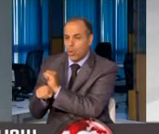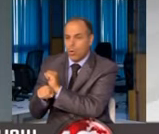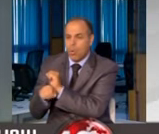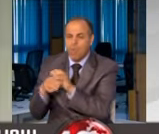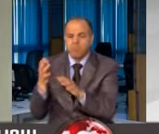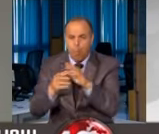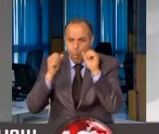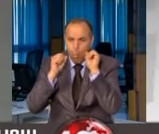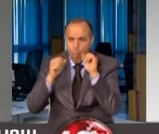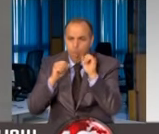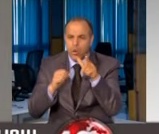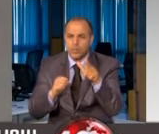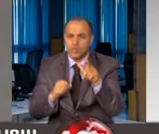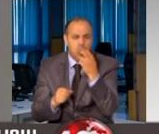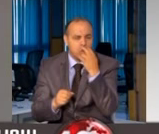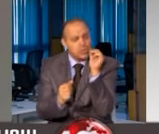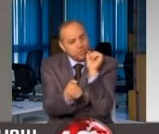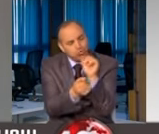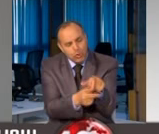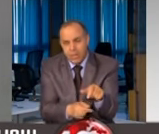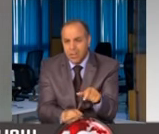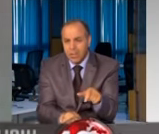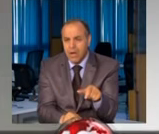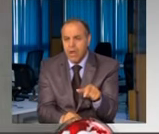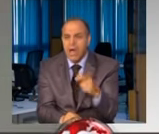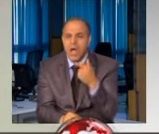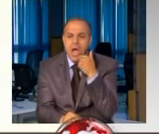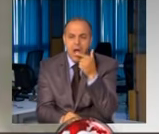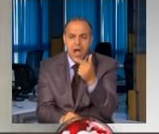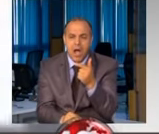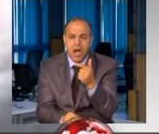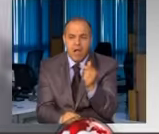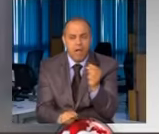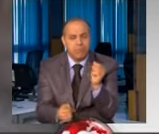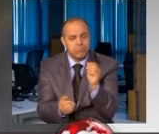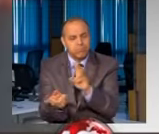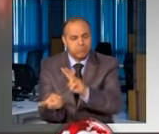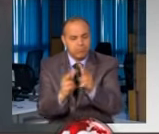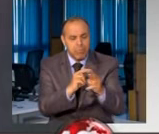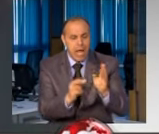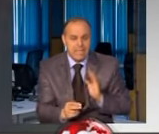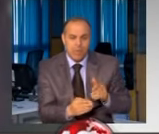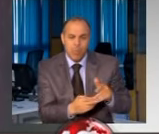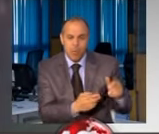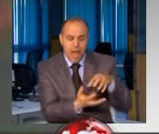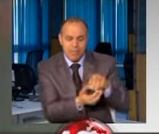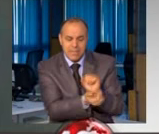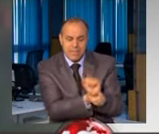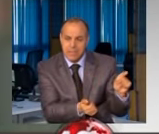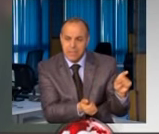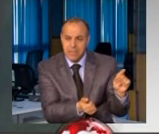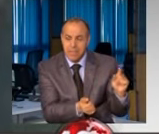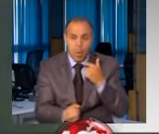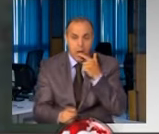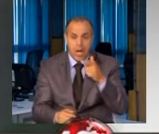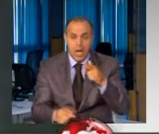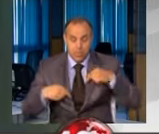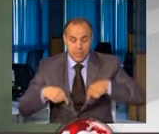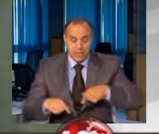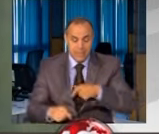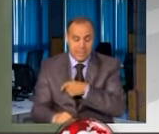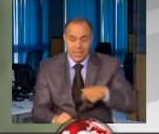شغب واحتجزوا عددا من الحراس احتجاجا على محاولة نقلهم إلى سجن عسكري قريب من دمشق. وقد نفت وزارة